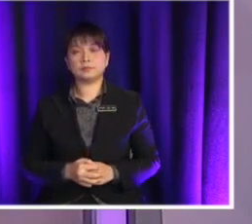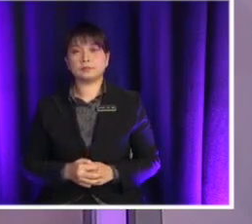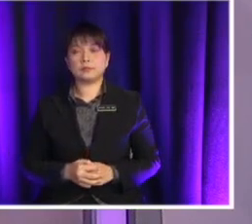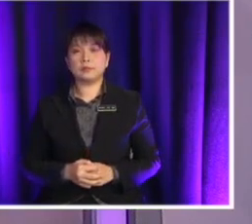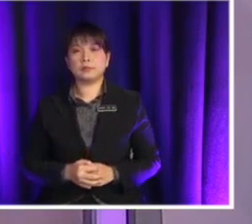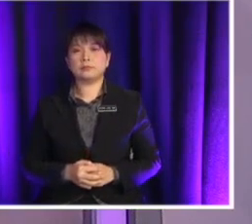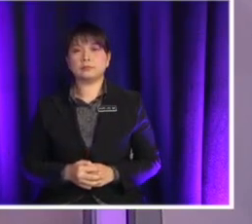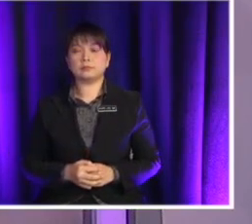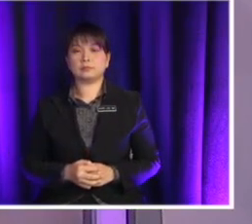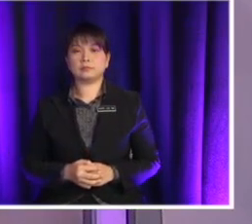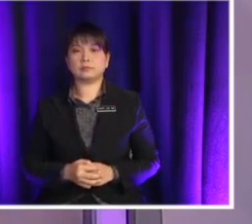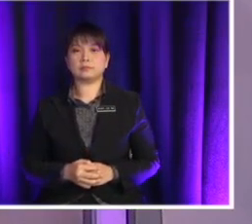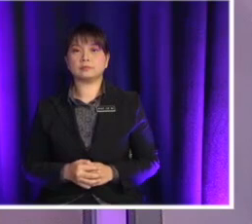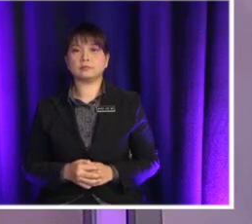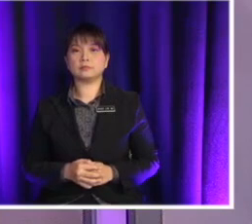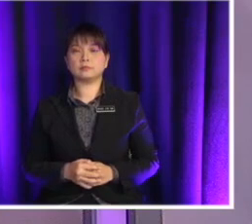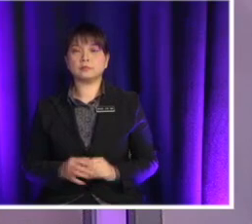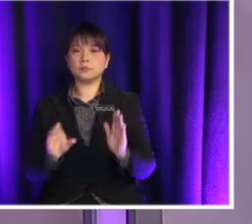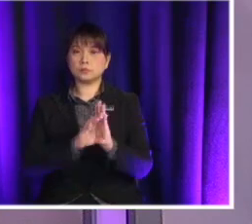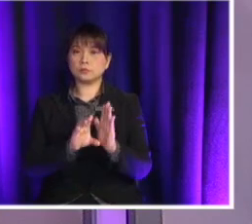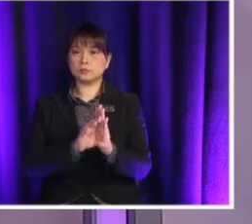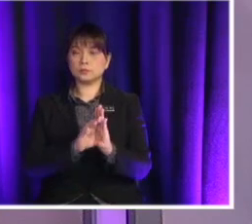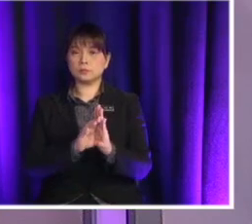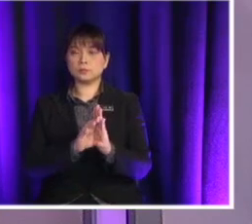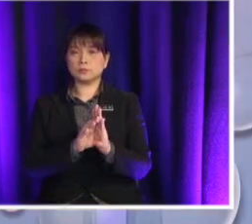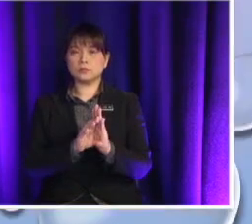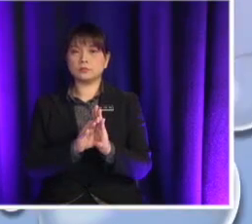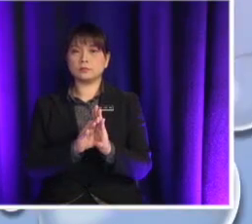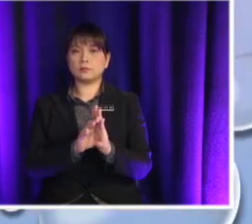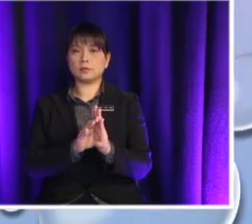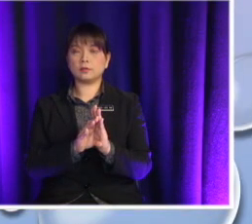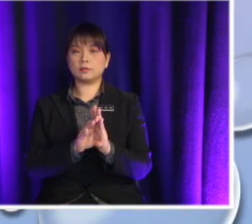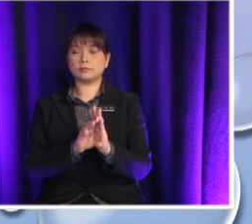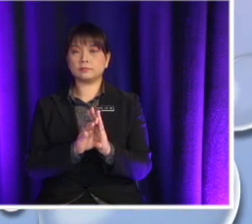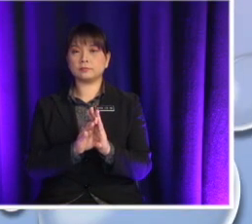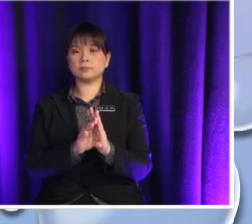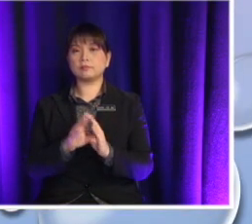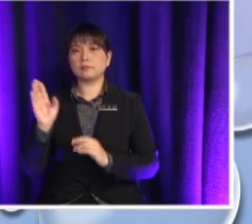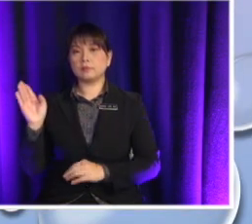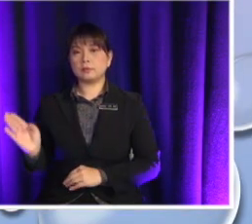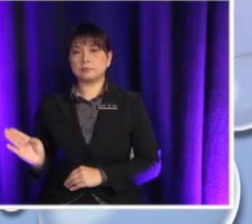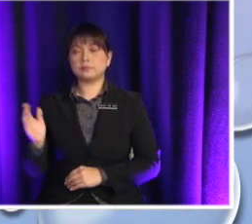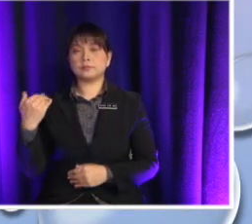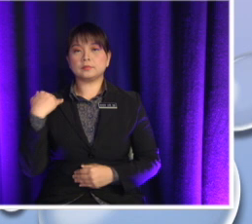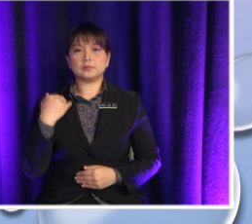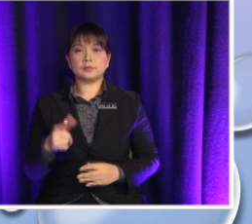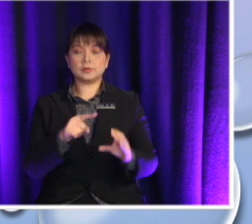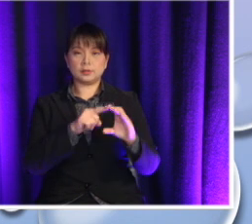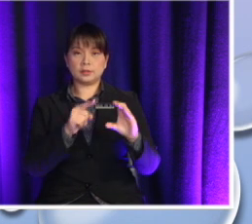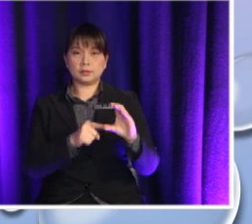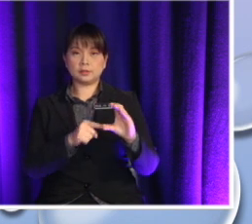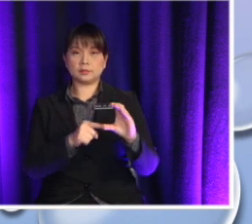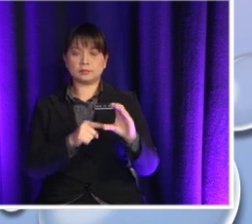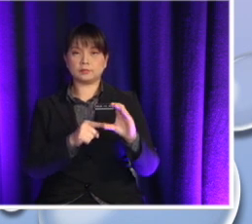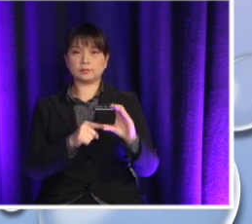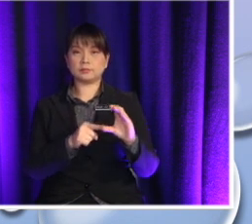murid-murid nak memilih litar analog yang mana. Okey, contoh yang ada ni contohnya yang ini adalah litar yang di sebelah ini adalah litar